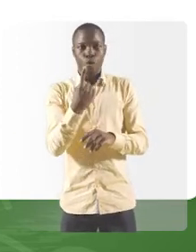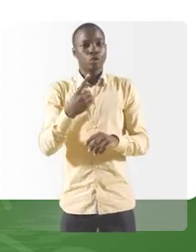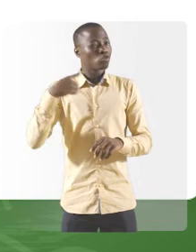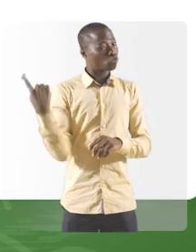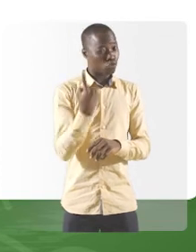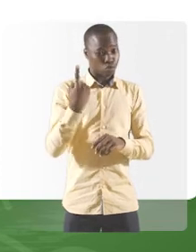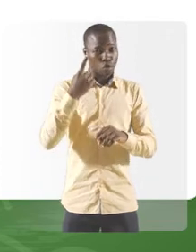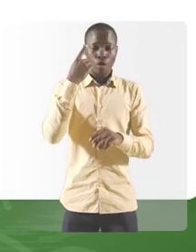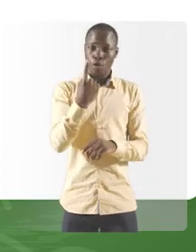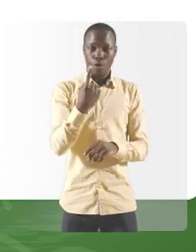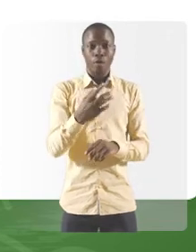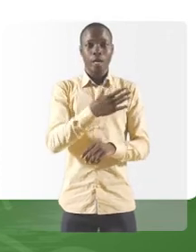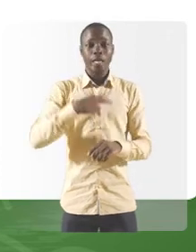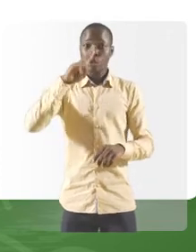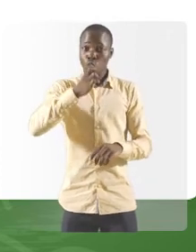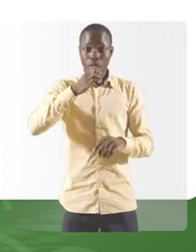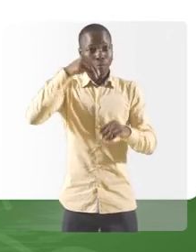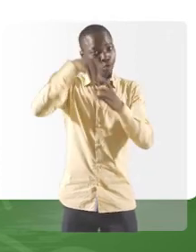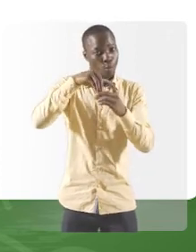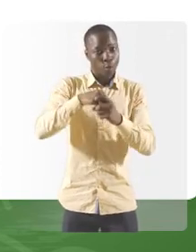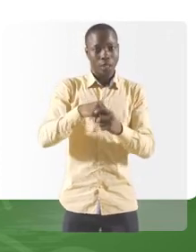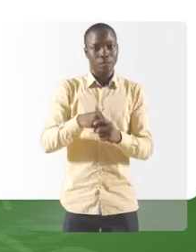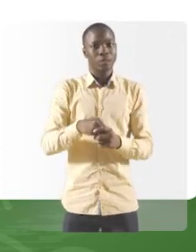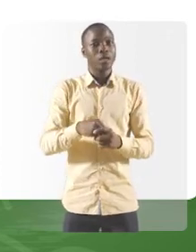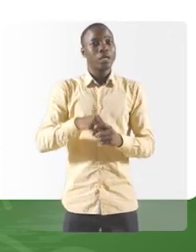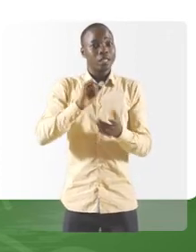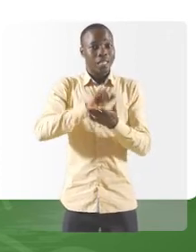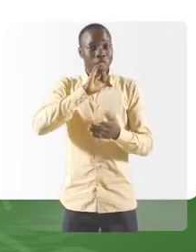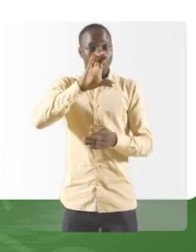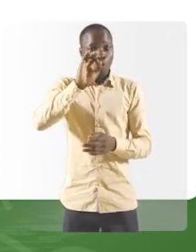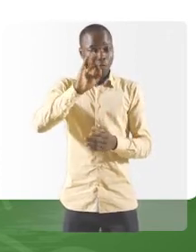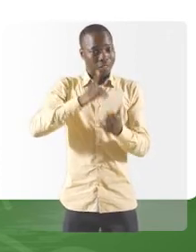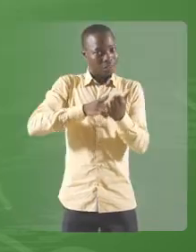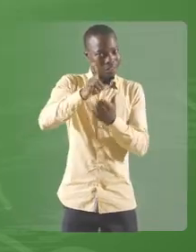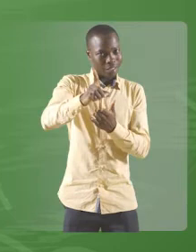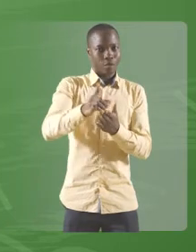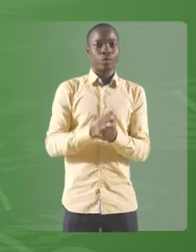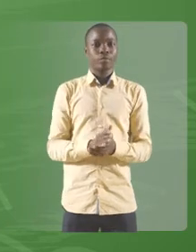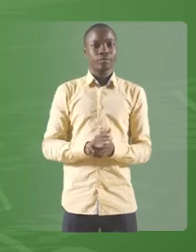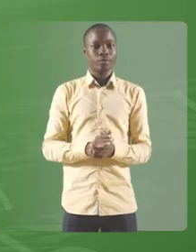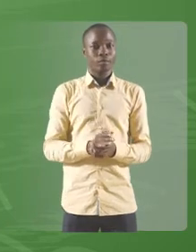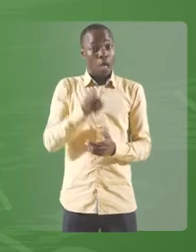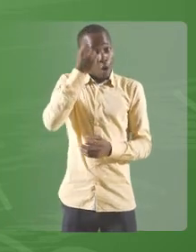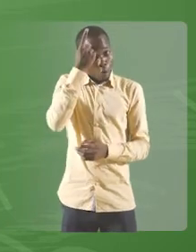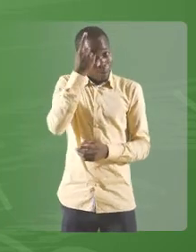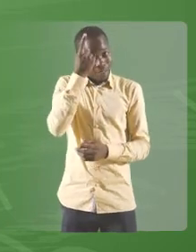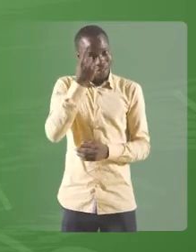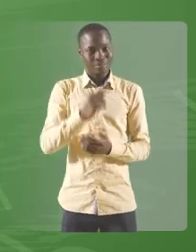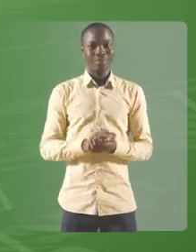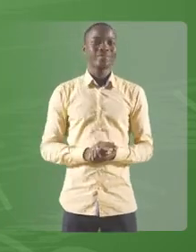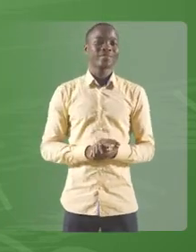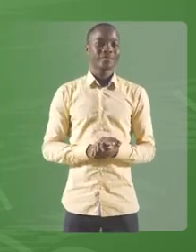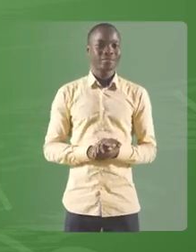1, et la deuxième composante, c'est le coefficient directeur.